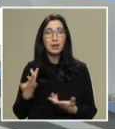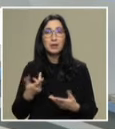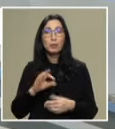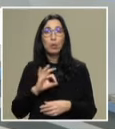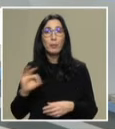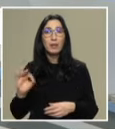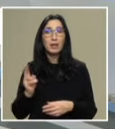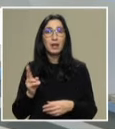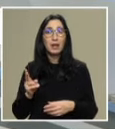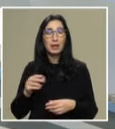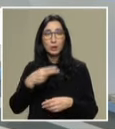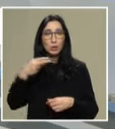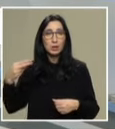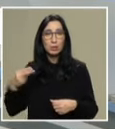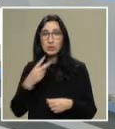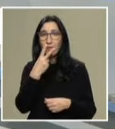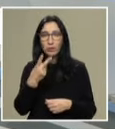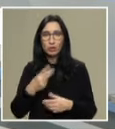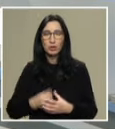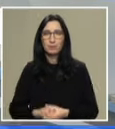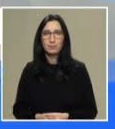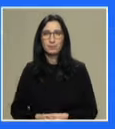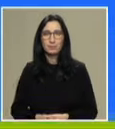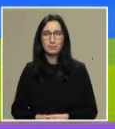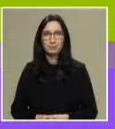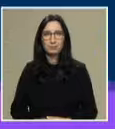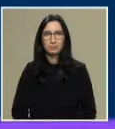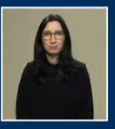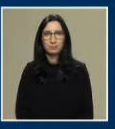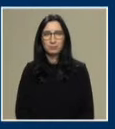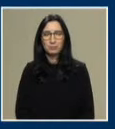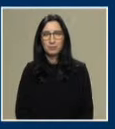като институция, вижте в следващия репортаж.